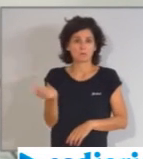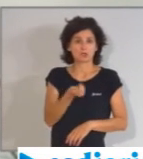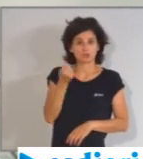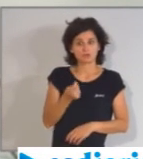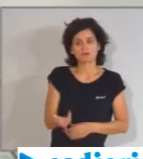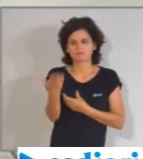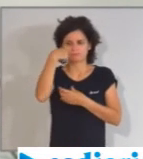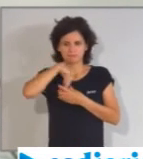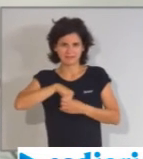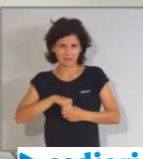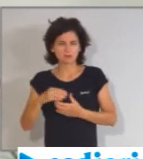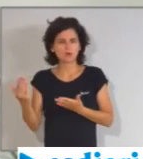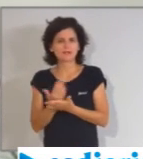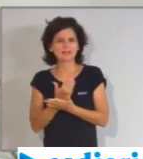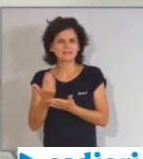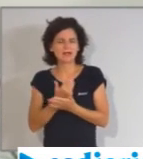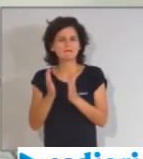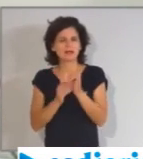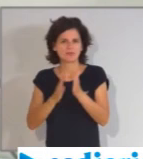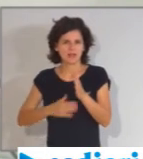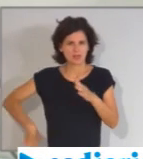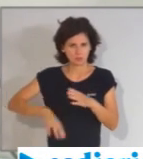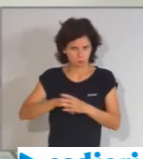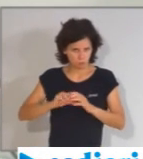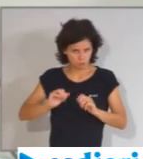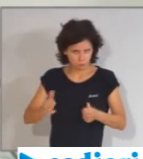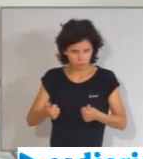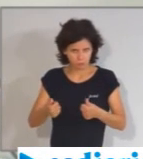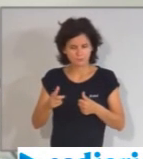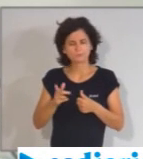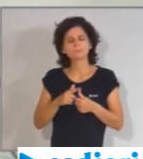Diguem, la prestació de la renda valenciana d'inclusió s'eleva fins al